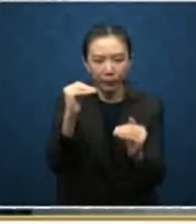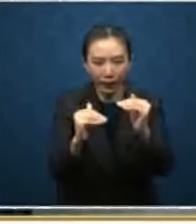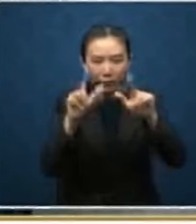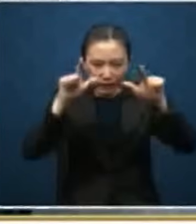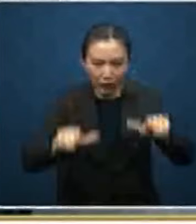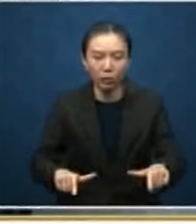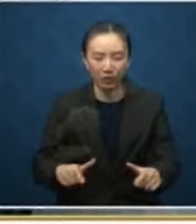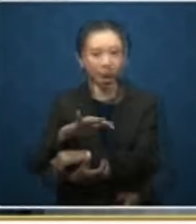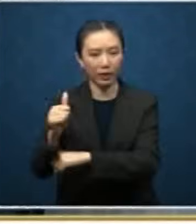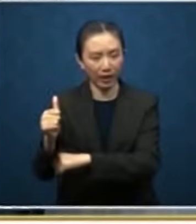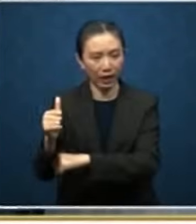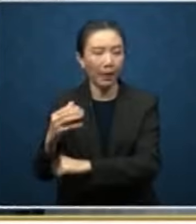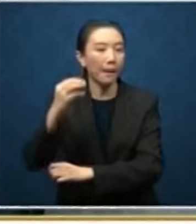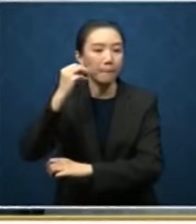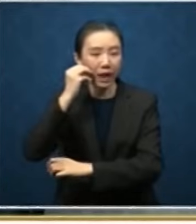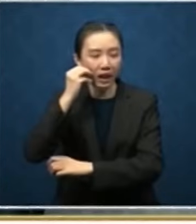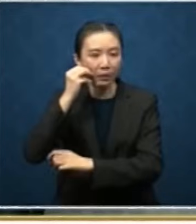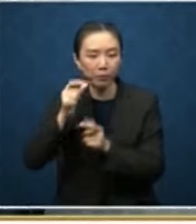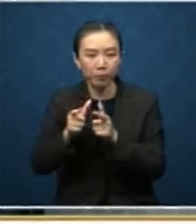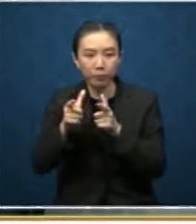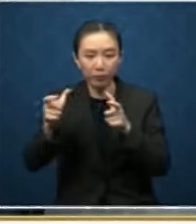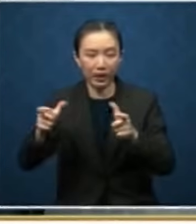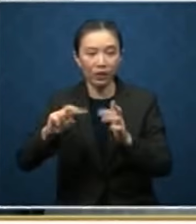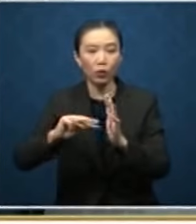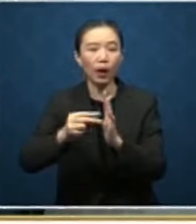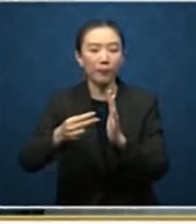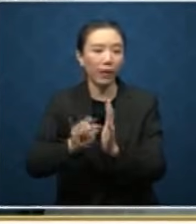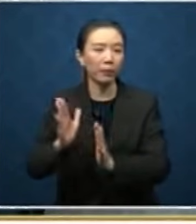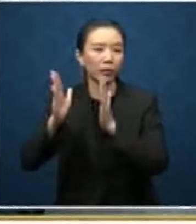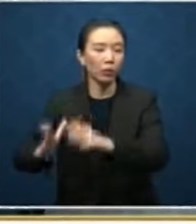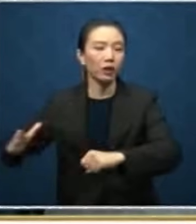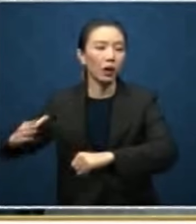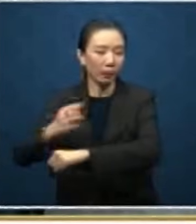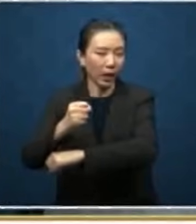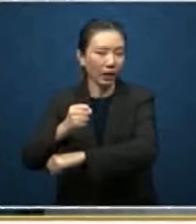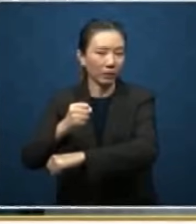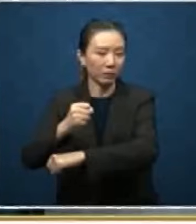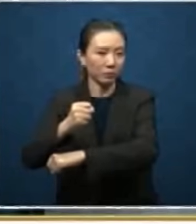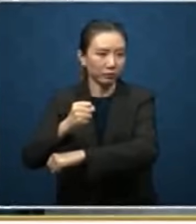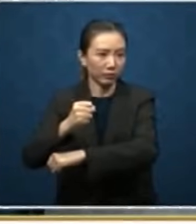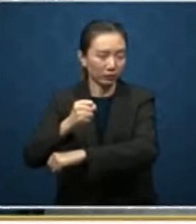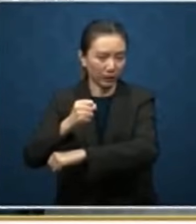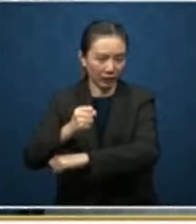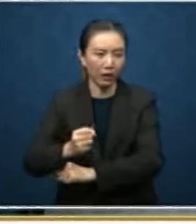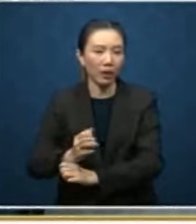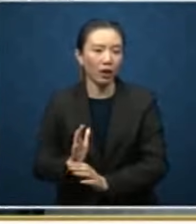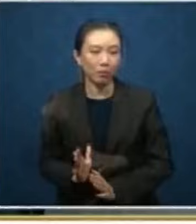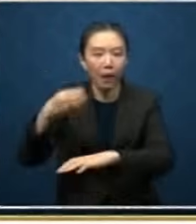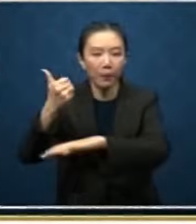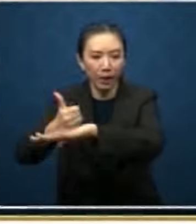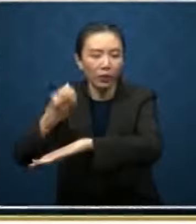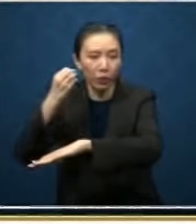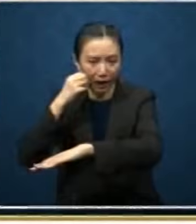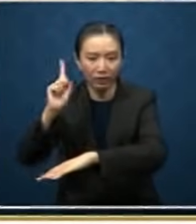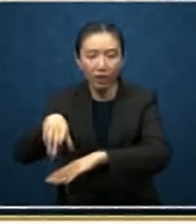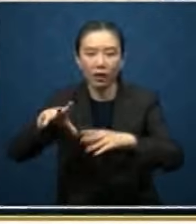ความชัดเจนครับท่านรัฐมนตรีช่วยมหาดไทยคุณชาดาก็ลุกขึ้นตอบกระทู้นะคะบอกว่าเรียกผมนักเลงผมไม่